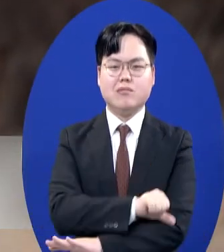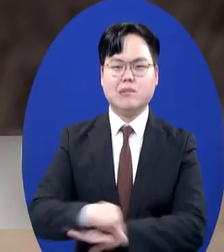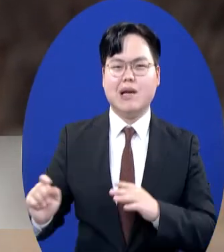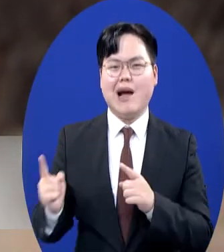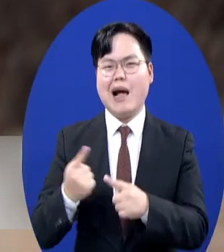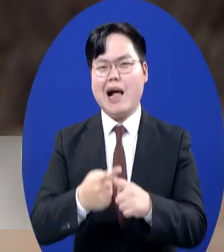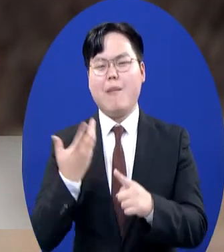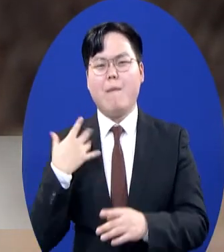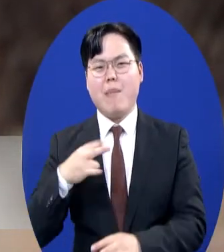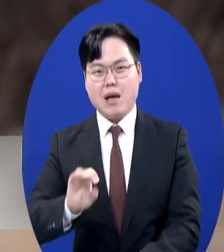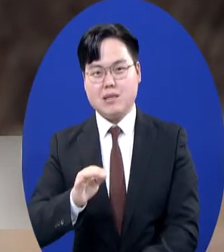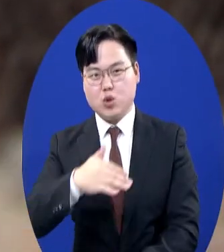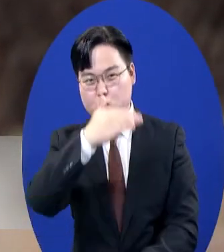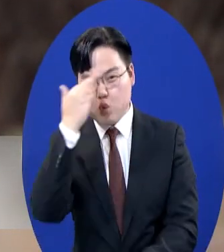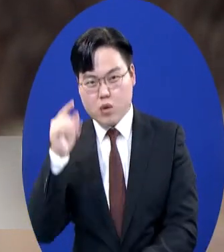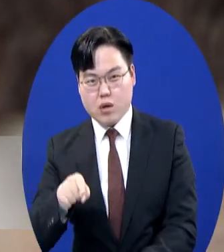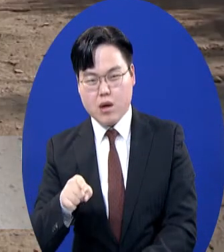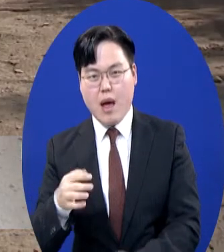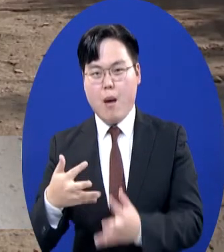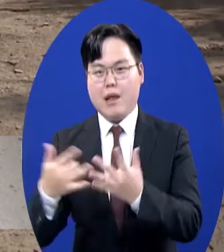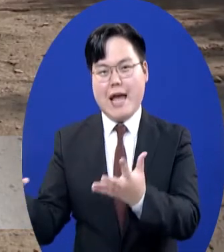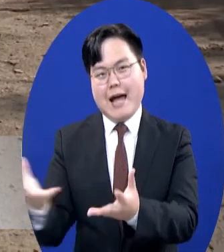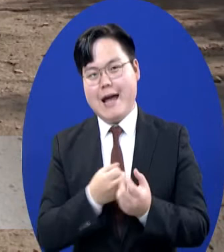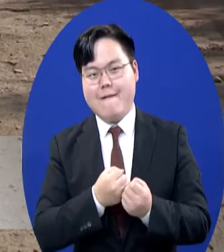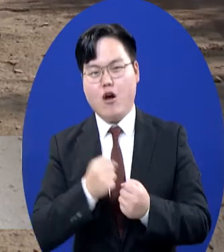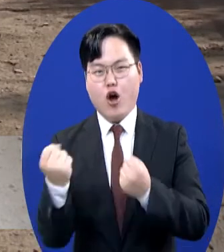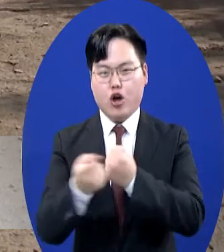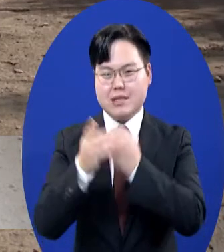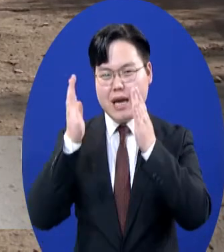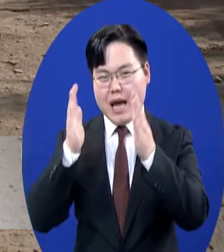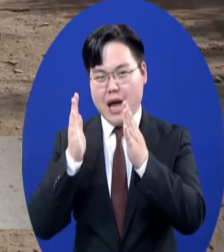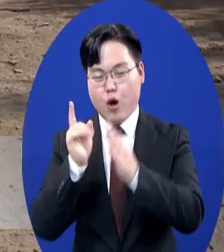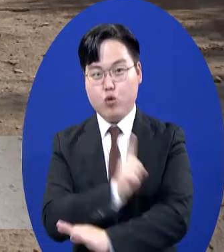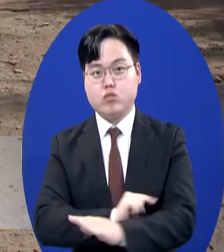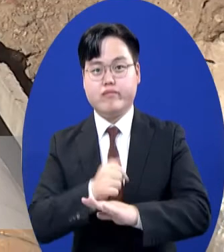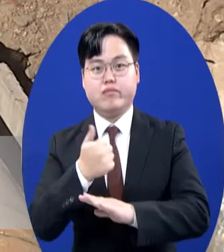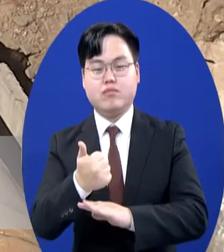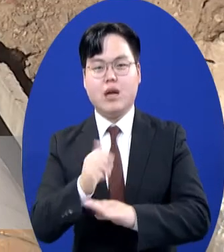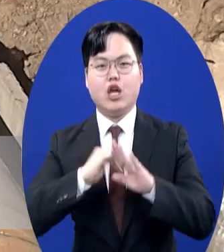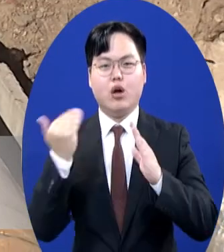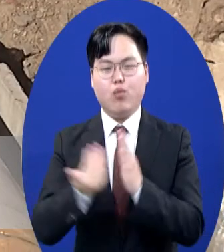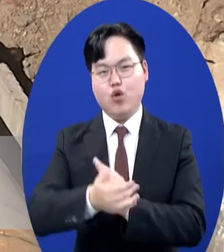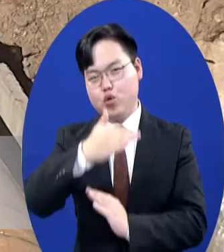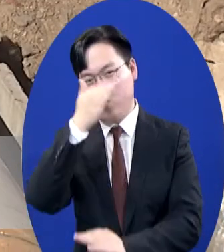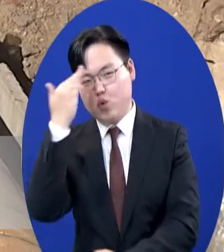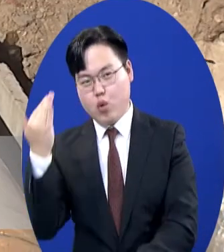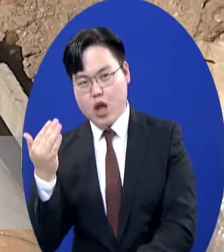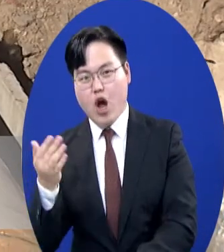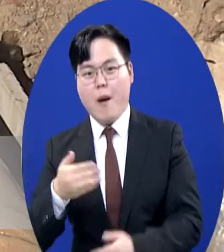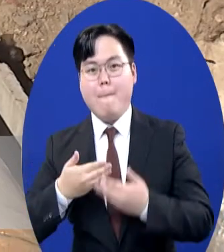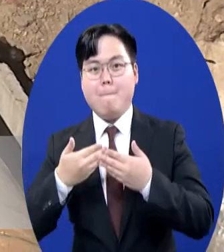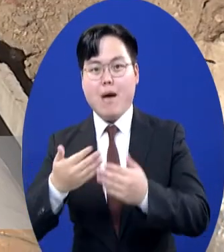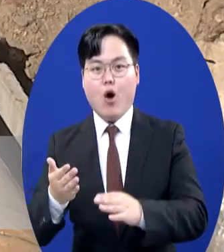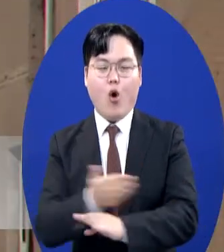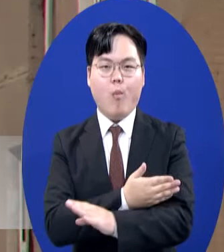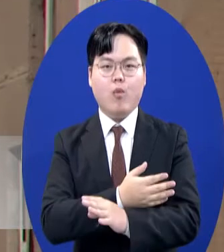байсан дулааны үйлдвэрлэлд бараа бүтээгдэхүүн татан авалтанд салбарын ам аж ахуйн нүдэд онцгойлон анхааран ажилласны үр дүнд айл өрхүүдийн дулаан өхөөс өмнө гол ажлуудаа